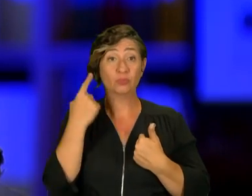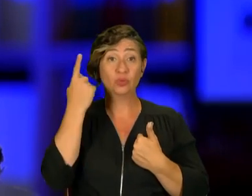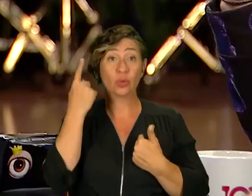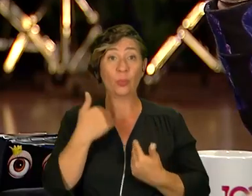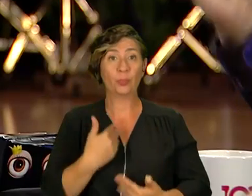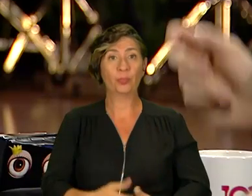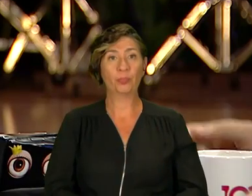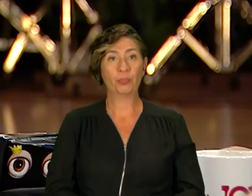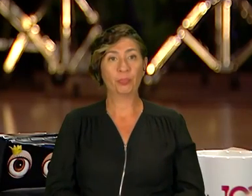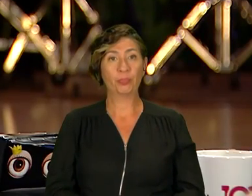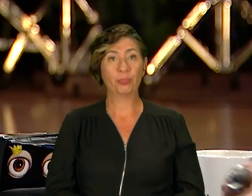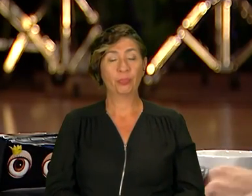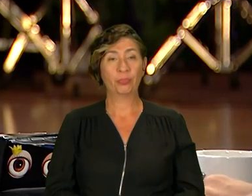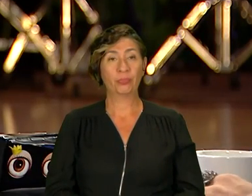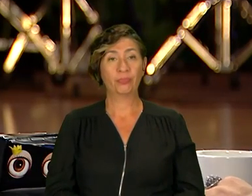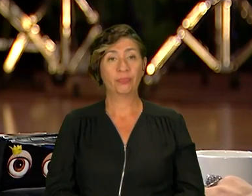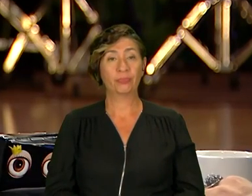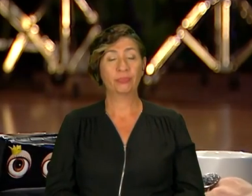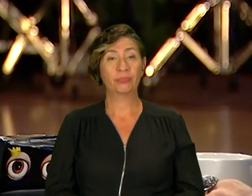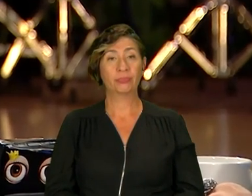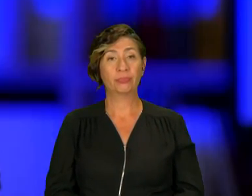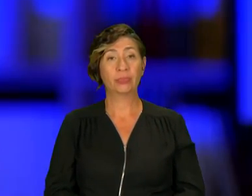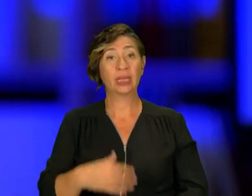düşünüyorum. Çünkü çok